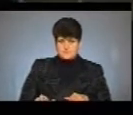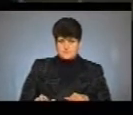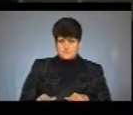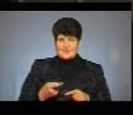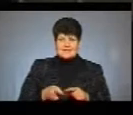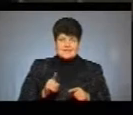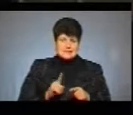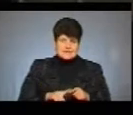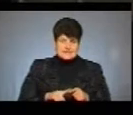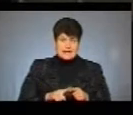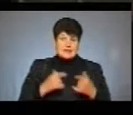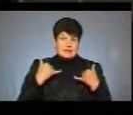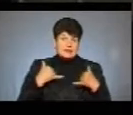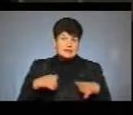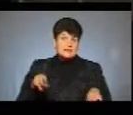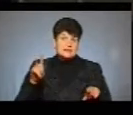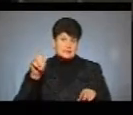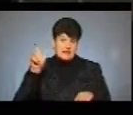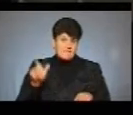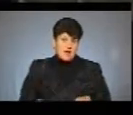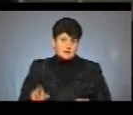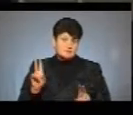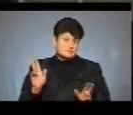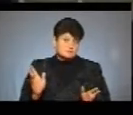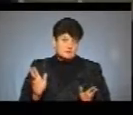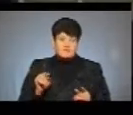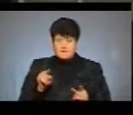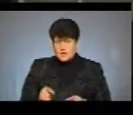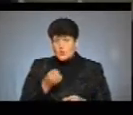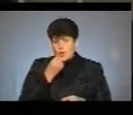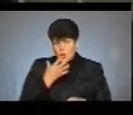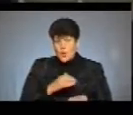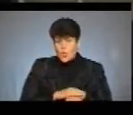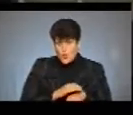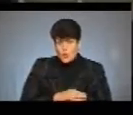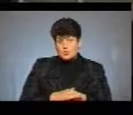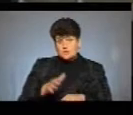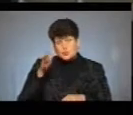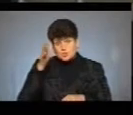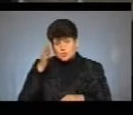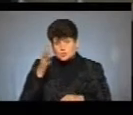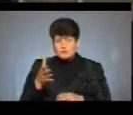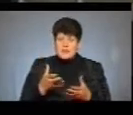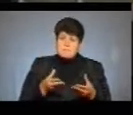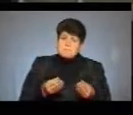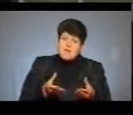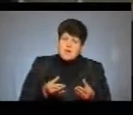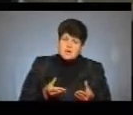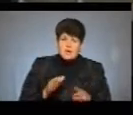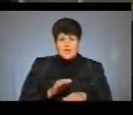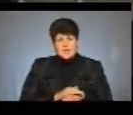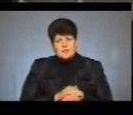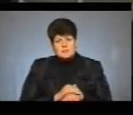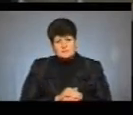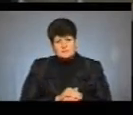– це, перш за все, дивак. Він хороший, розумний, м'який,